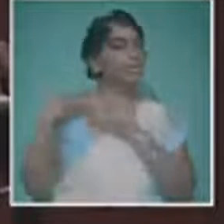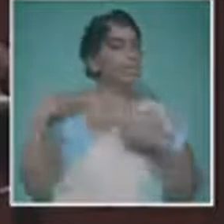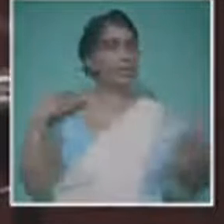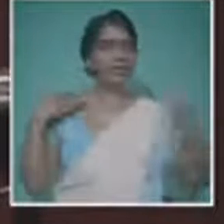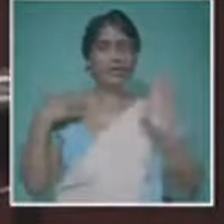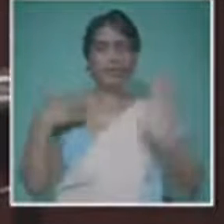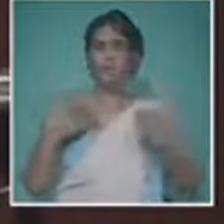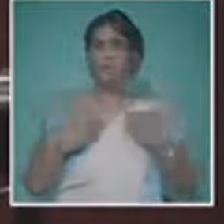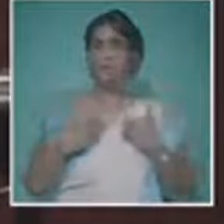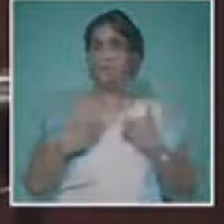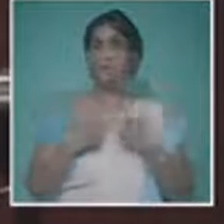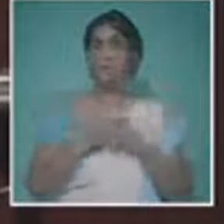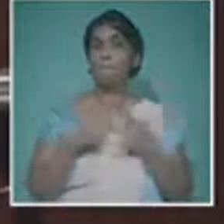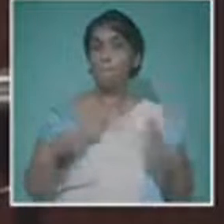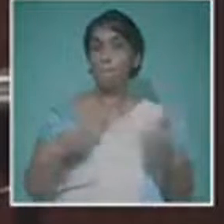சந்தர்ப்பங்களாக நாங்கள் இங்கே பார்க்கின்றோம்.